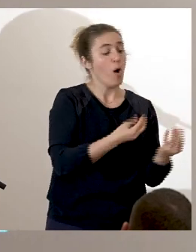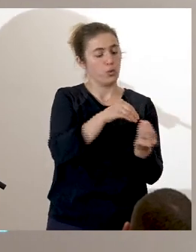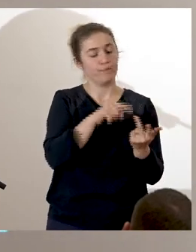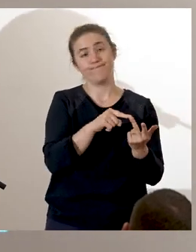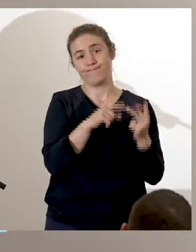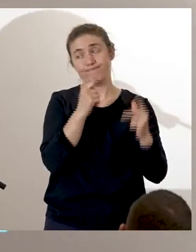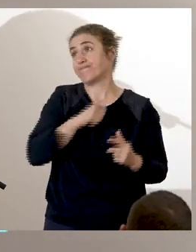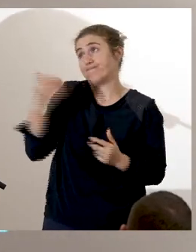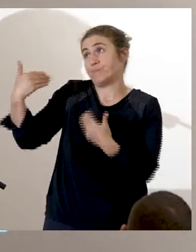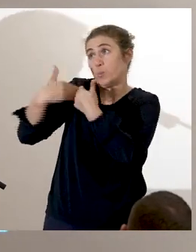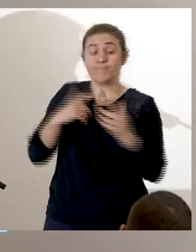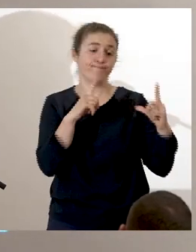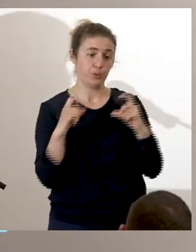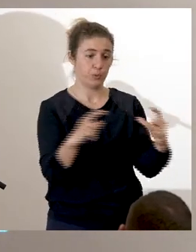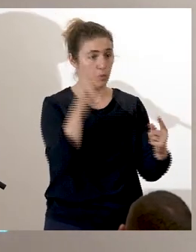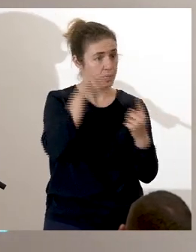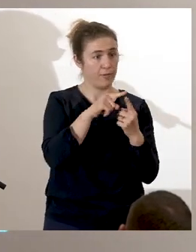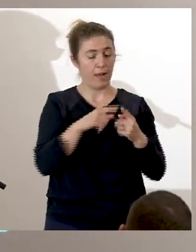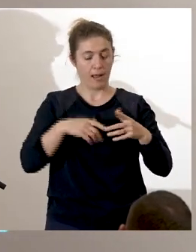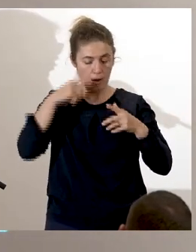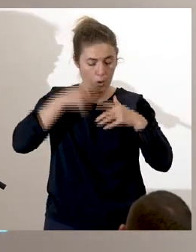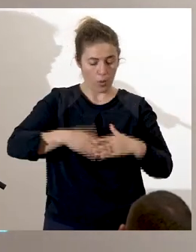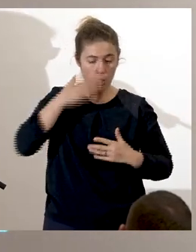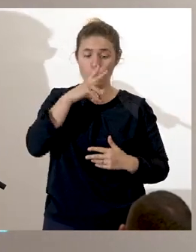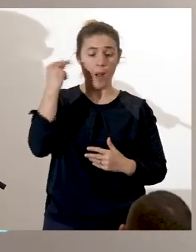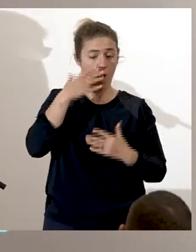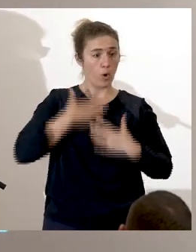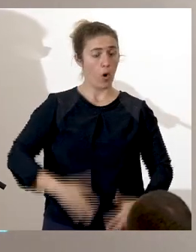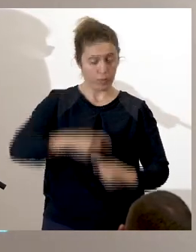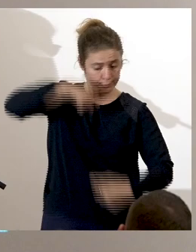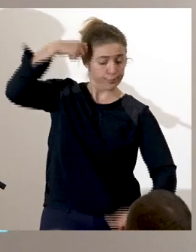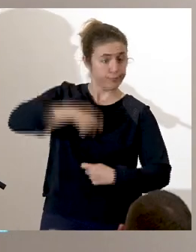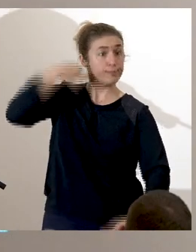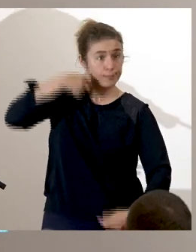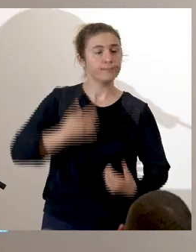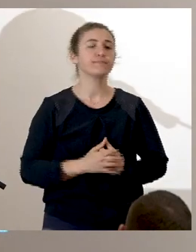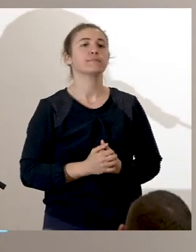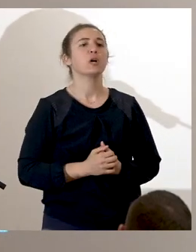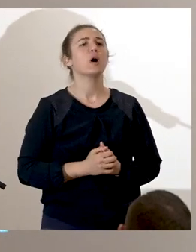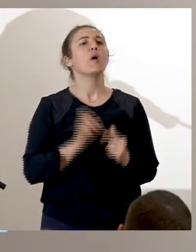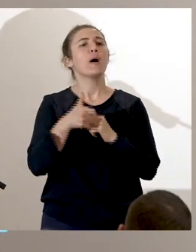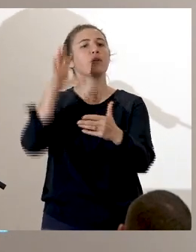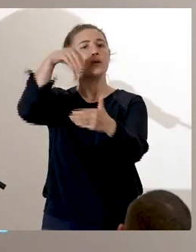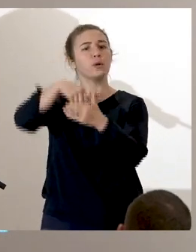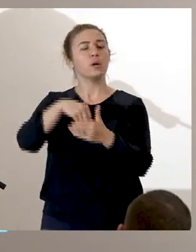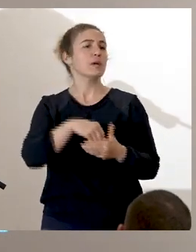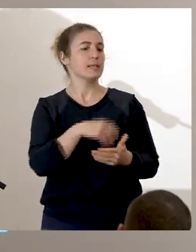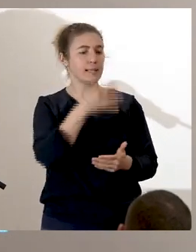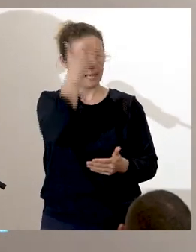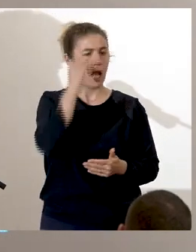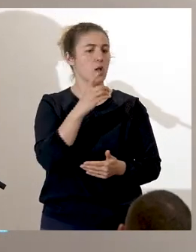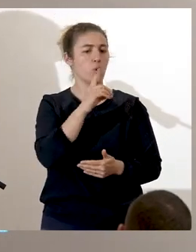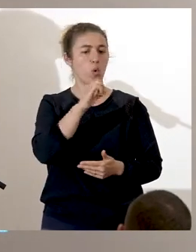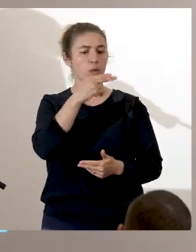ses clichés à vocation anthropométrique. Longtemps oubliée dans les réserves du Muséum d'histoire naturelle de Saint-Denis de la Réunion, où